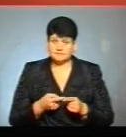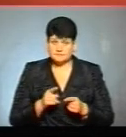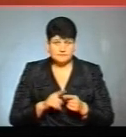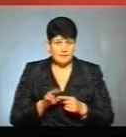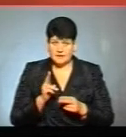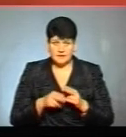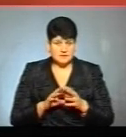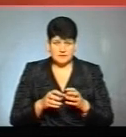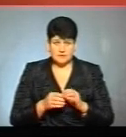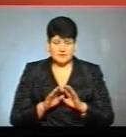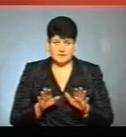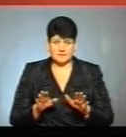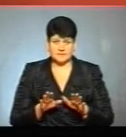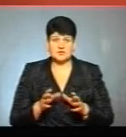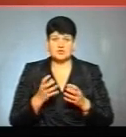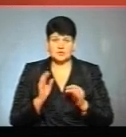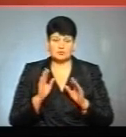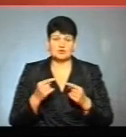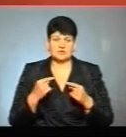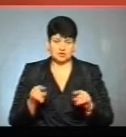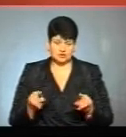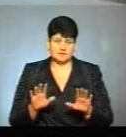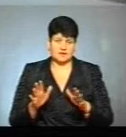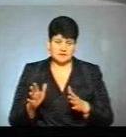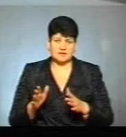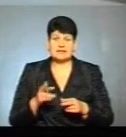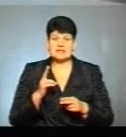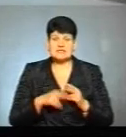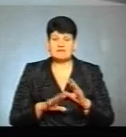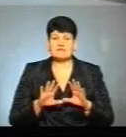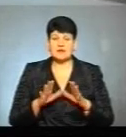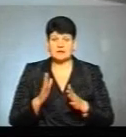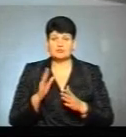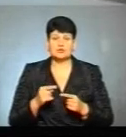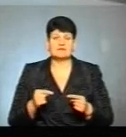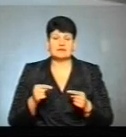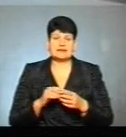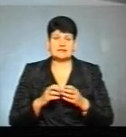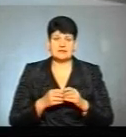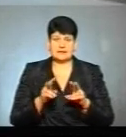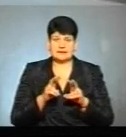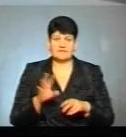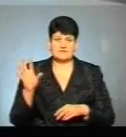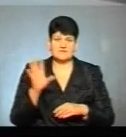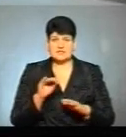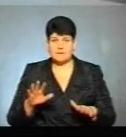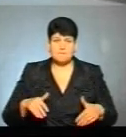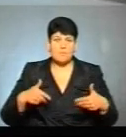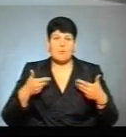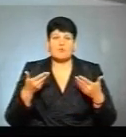зовсім не кінцеві результати, абсолютно, ще буде інший зовсім варіант. Кінцевий варіант буде визначений за результатами аналізу всіх